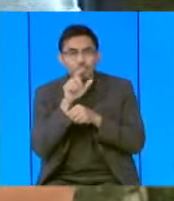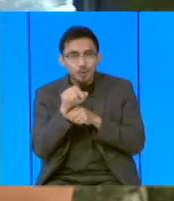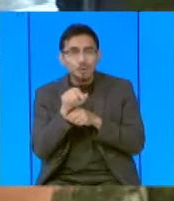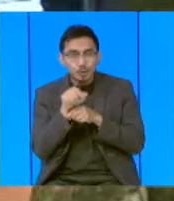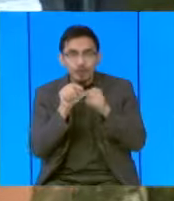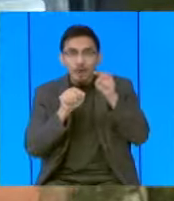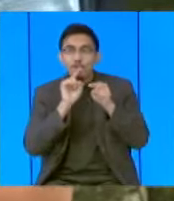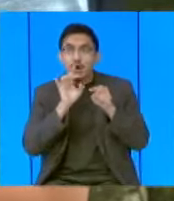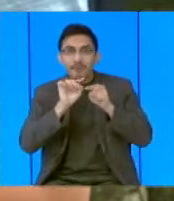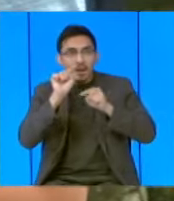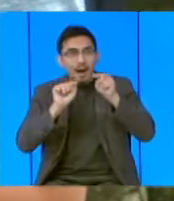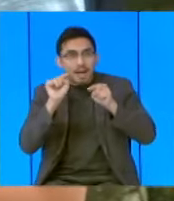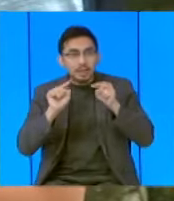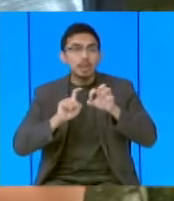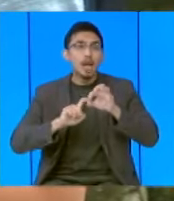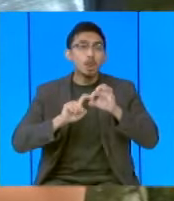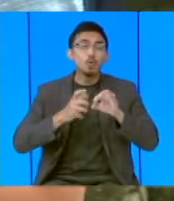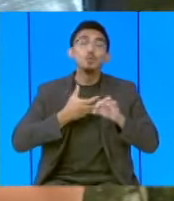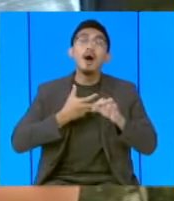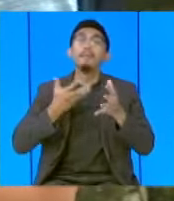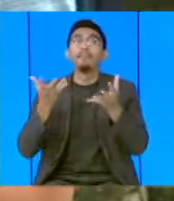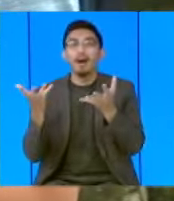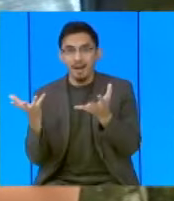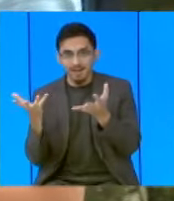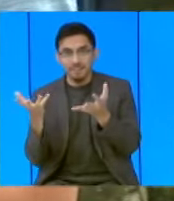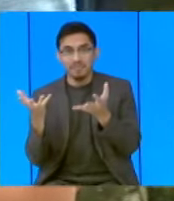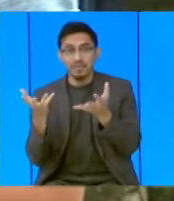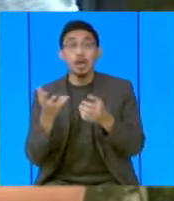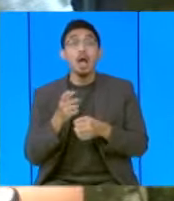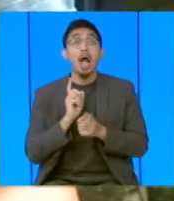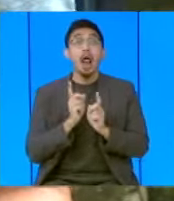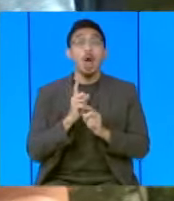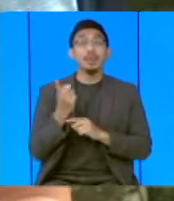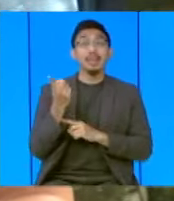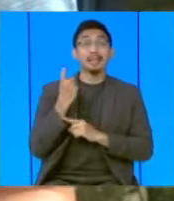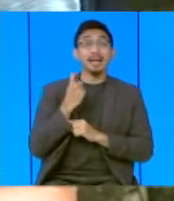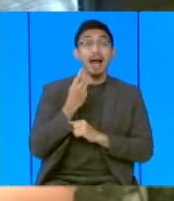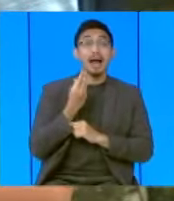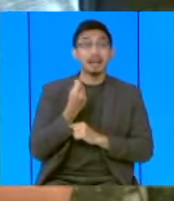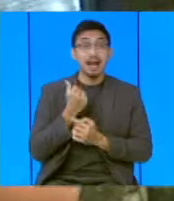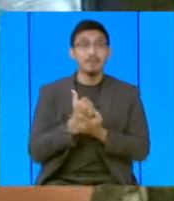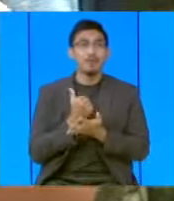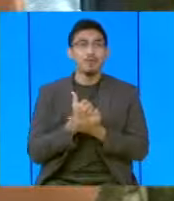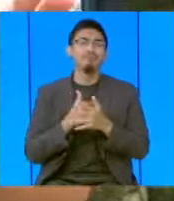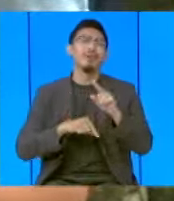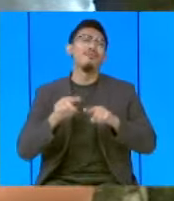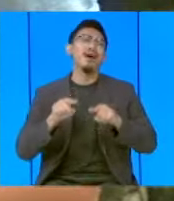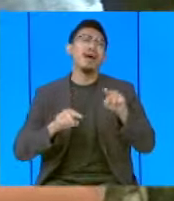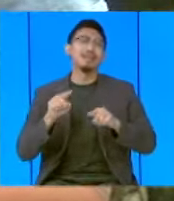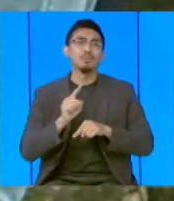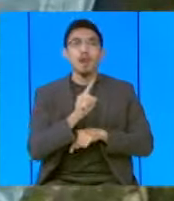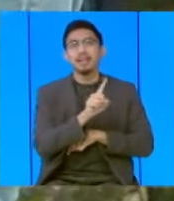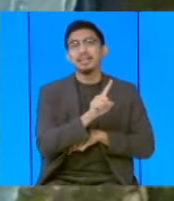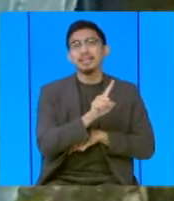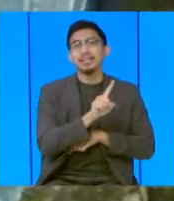bisa dipelihara untuk family. Dan kalau untuk ditanya harganya, range harga itu kita variatif banget. Dimulai dari 100 ribuan pun